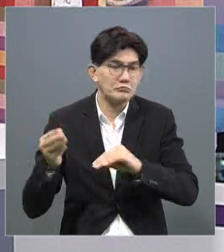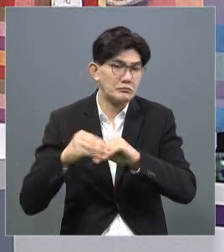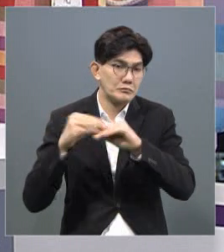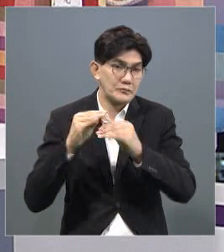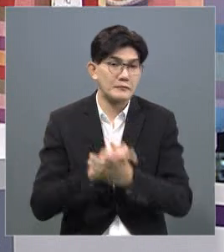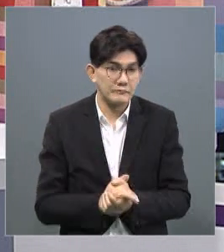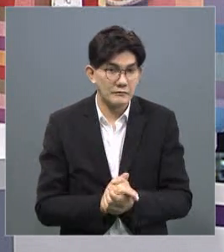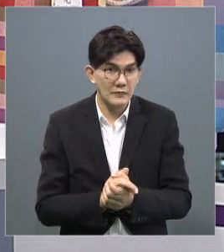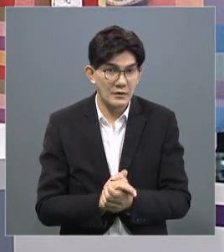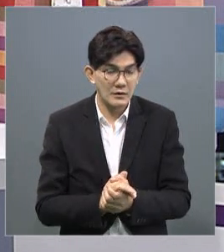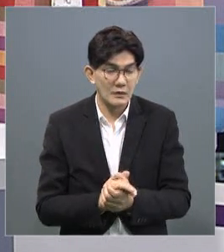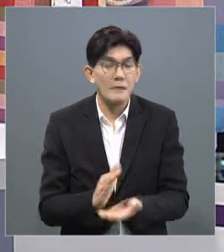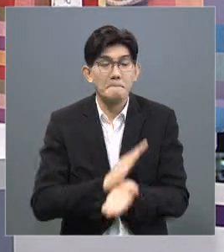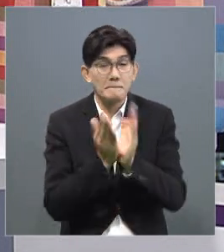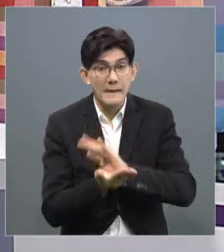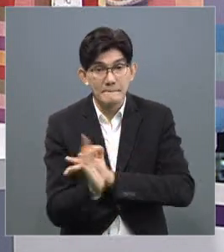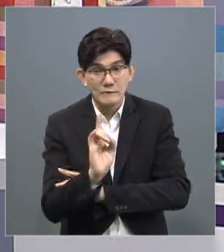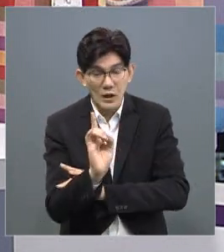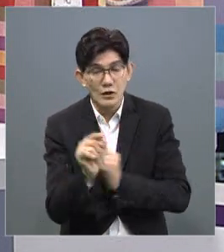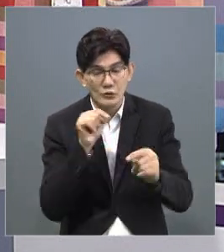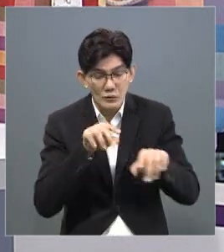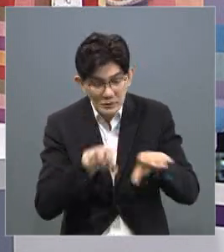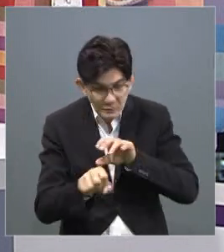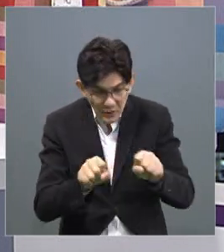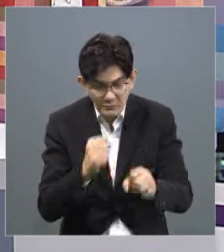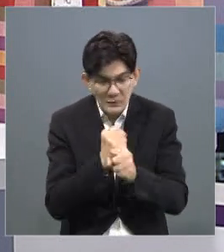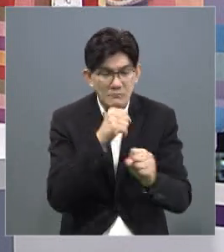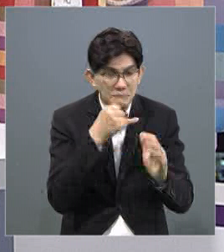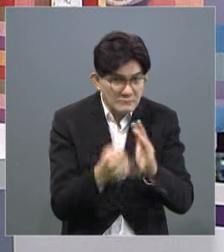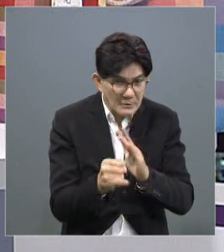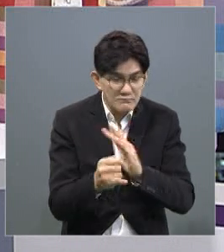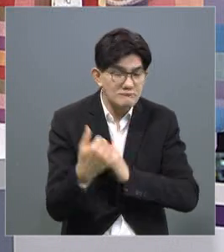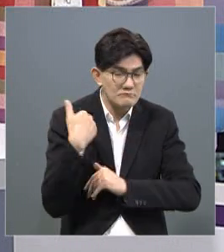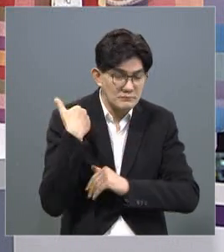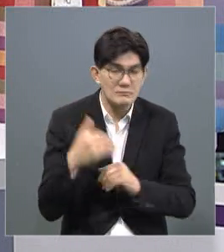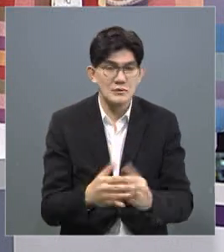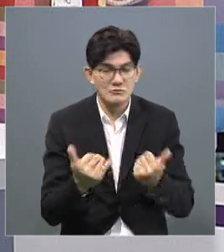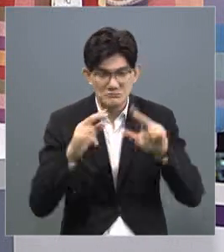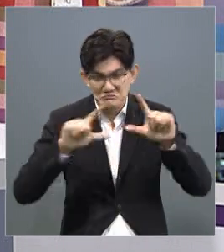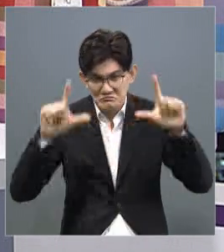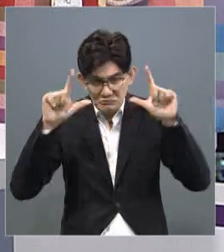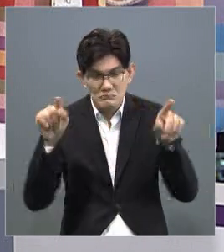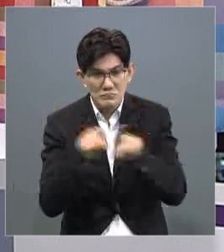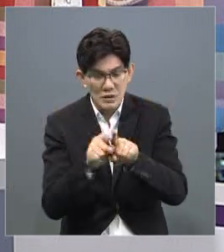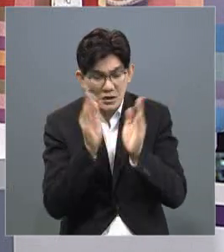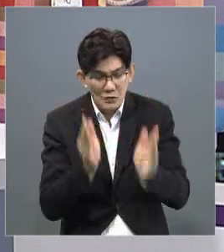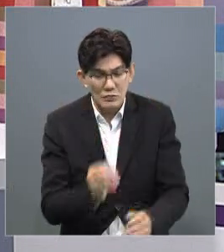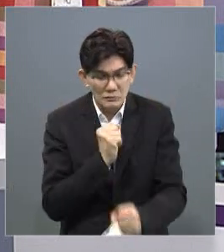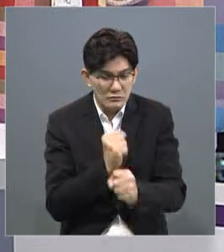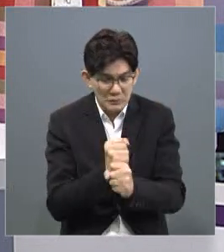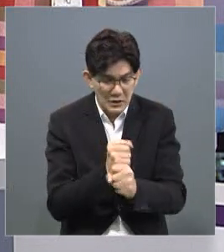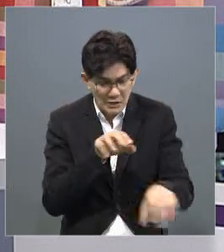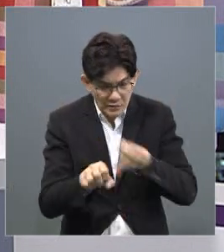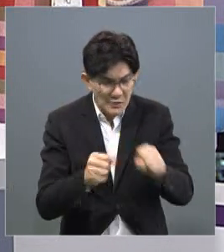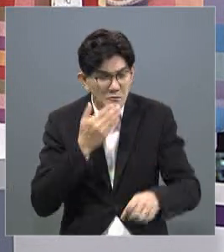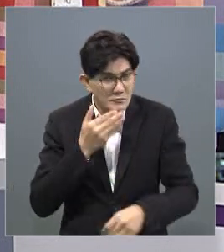อ่าปรับเปลี่ยนอารมณ์นะคะไปดูเรื่องของการปราบปรามการกระทำความผิดกันหน่อยนะคนี้เป็นเรื่องใหญ่ที่เจ้าหน้าที่ก็เดินหน้าปราบปราม